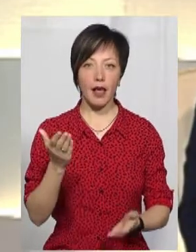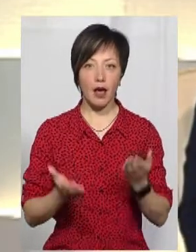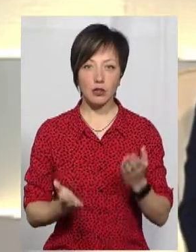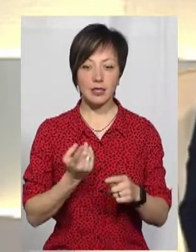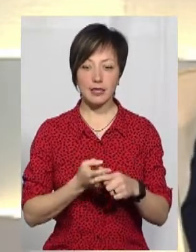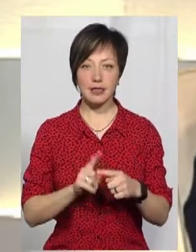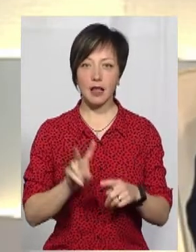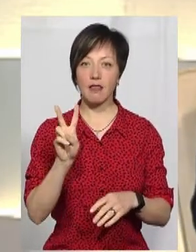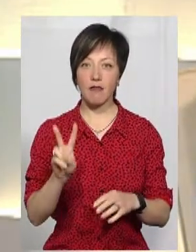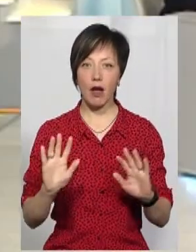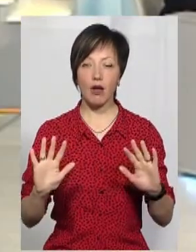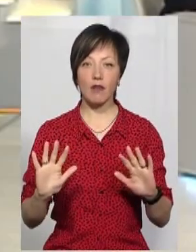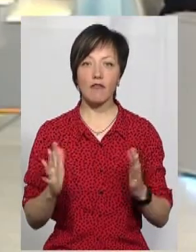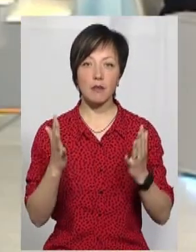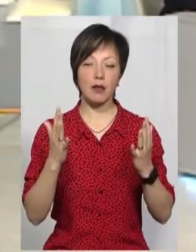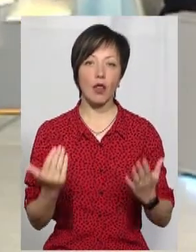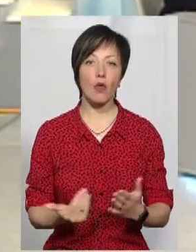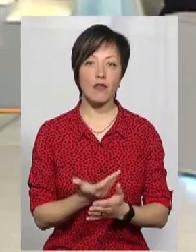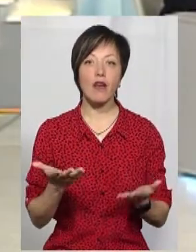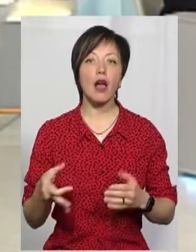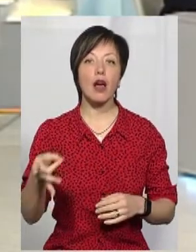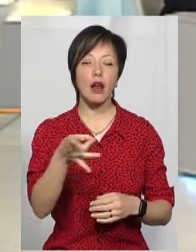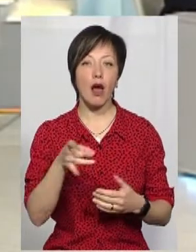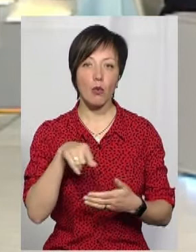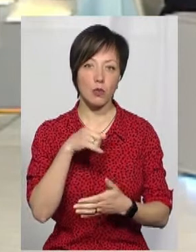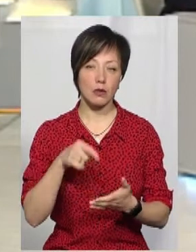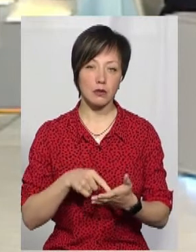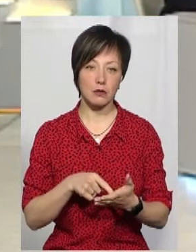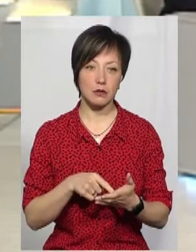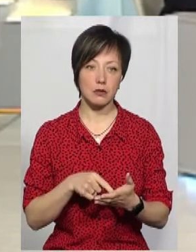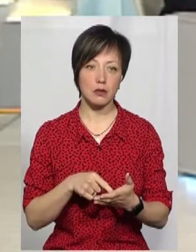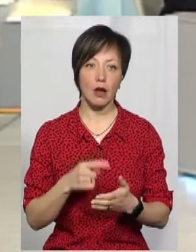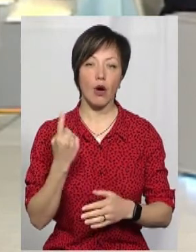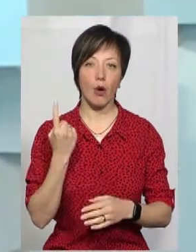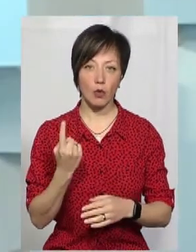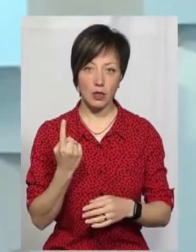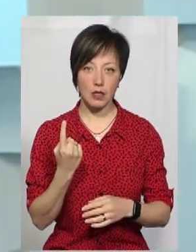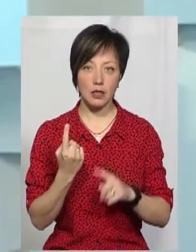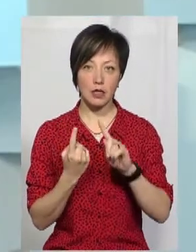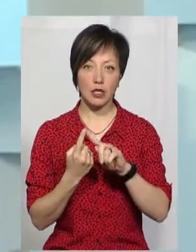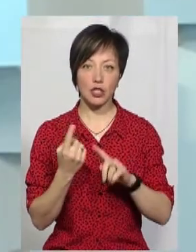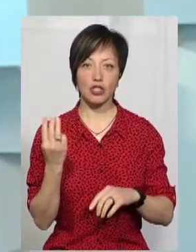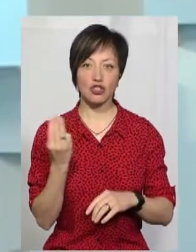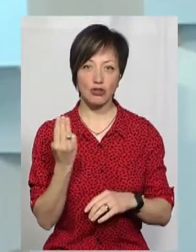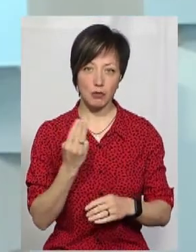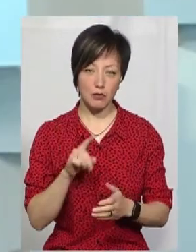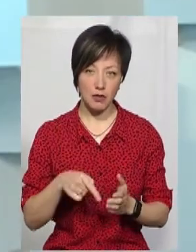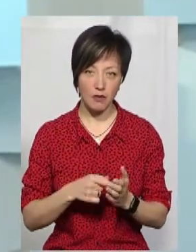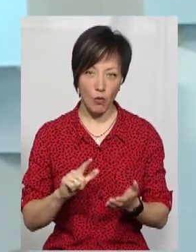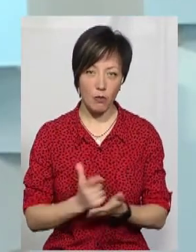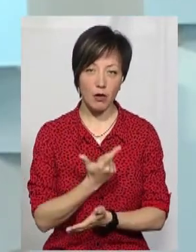нових випадки, в яких регіонах, районах області, чи це в місті? Один з них – це є Шепетівка, знову ж